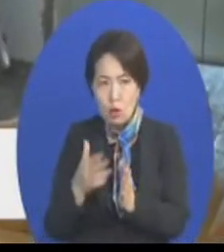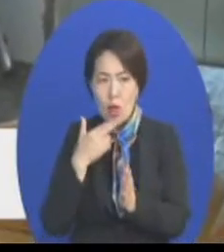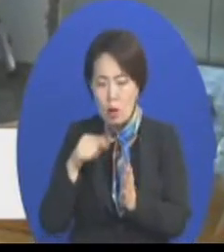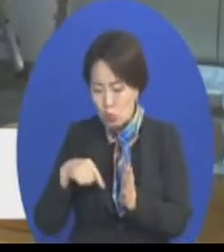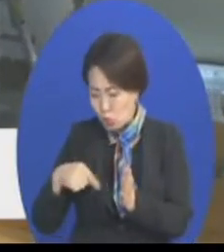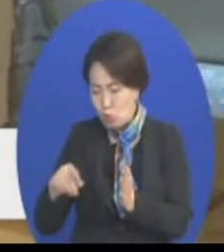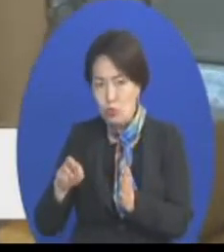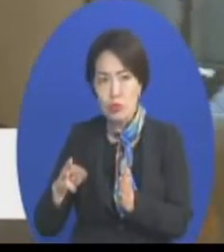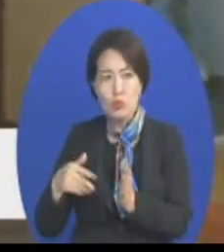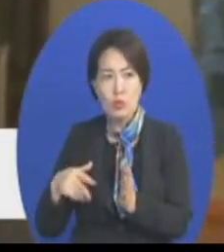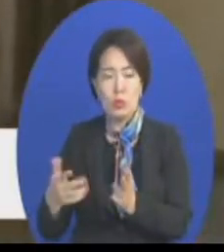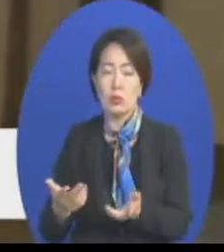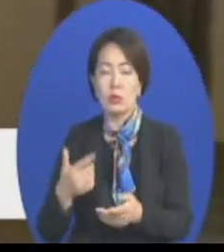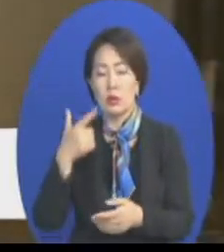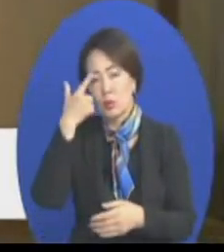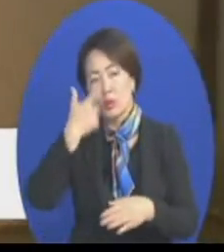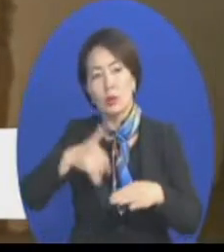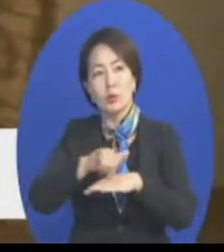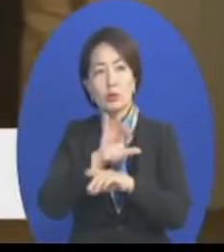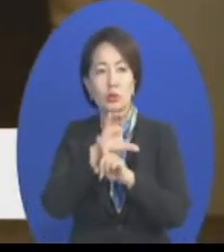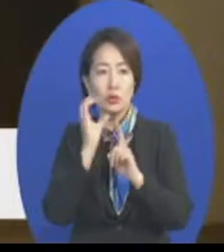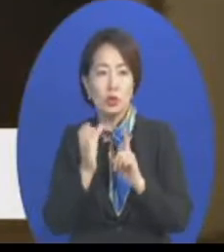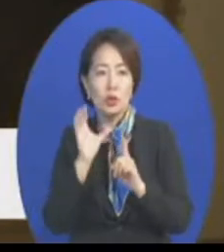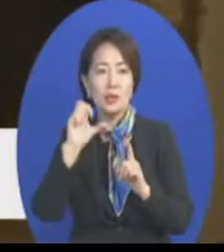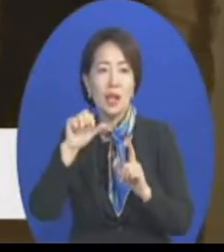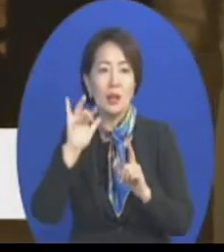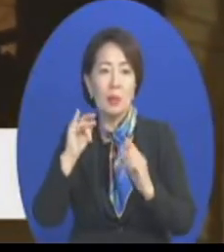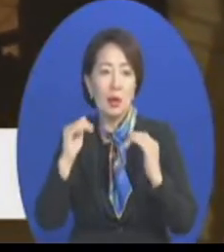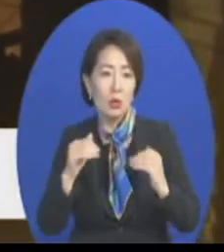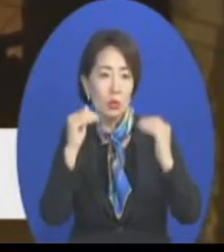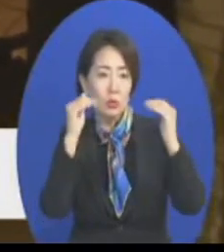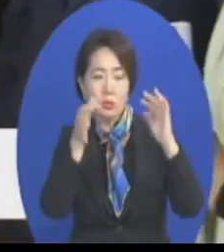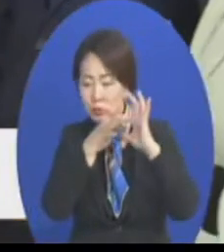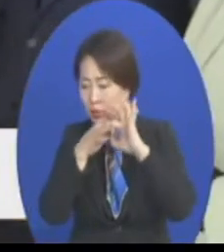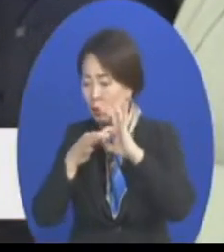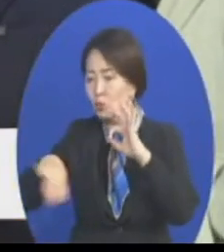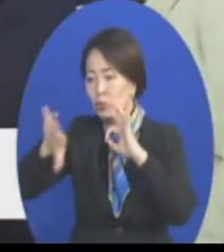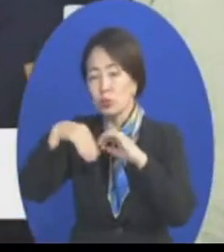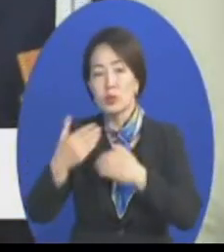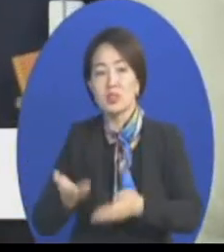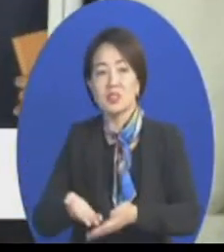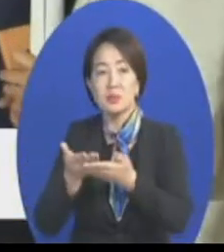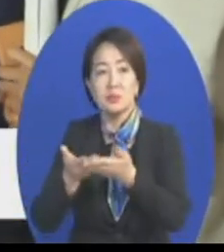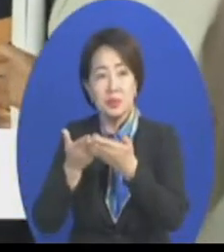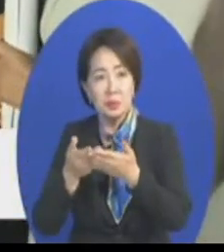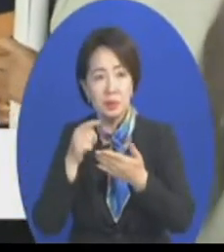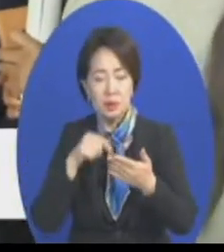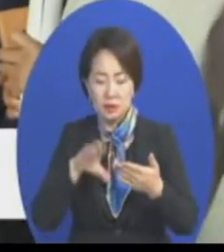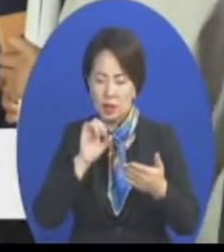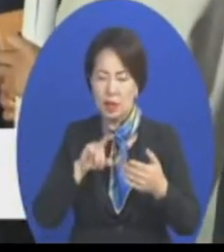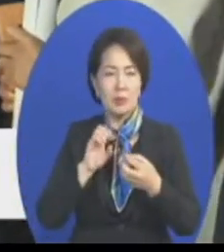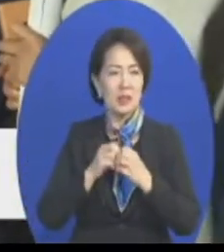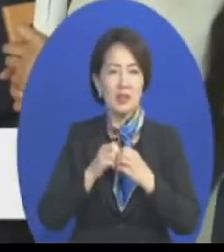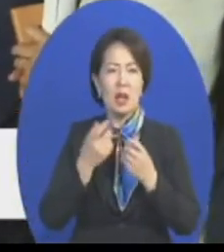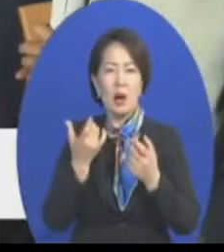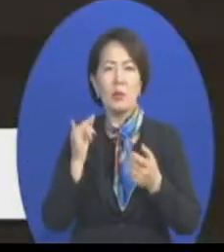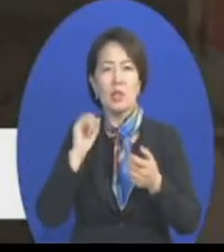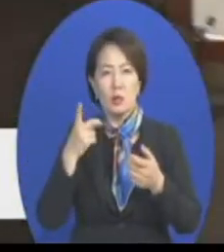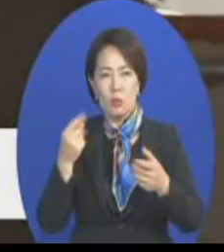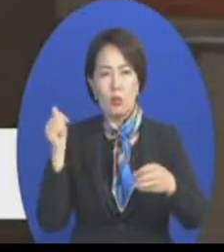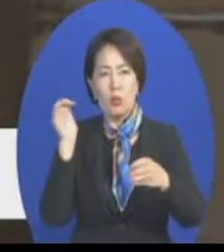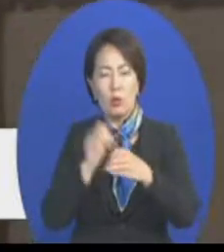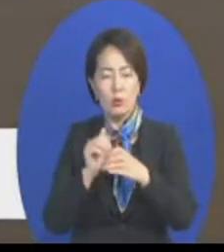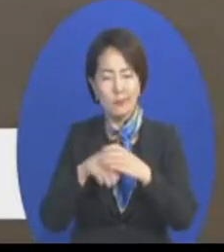тэ. Монгол улс соёл урлагийн салбараа хөгжүүлж байж бусад салбараа ч давхар дэмжнэ. Тиймээс энэ салбарт өмнө нь хийгээгүй хамгийн их хөрөнгө